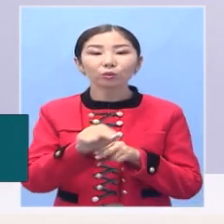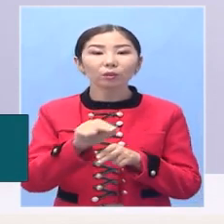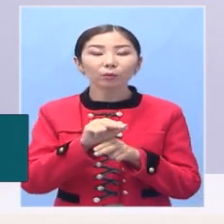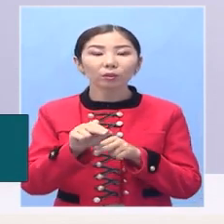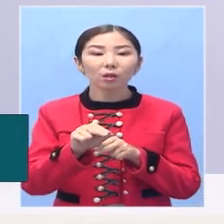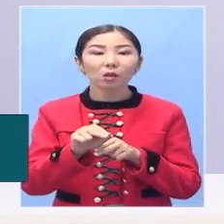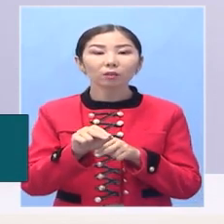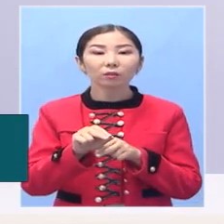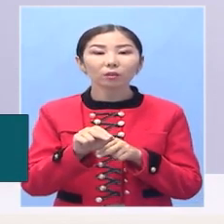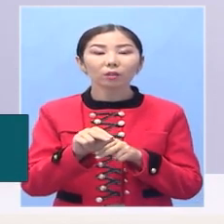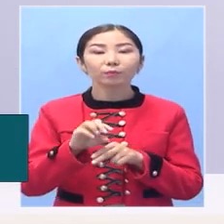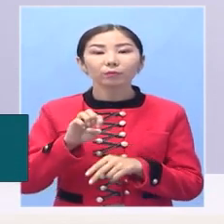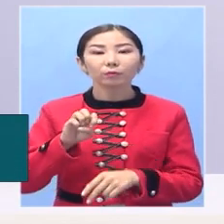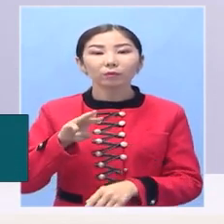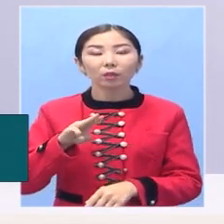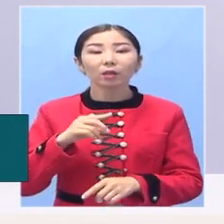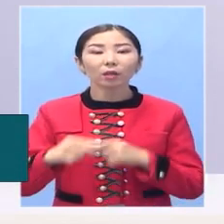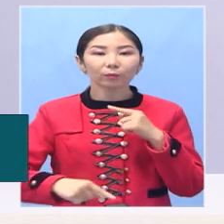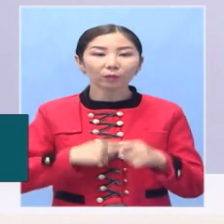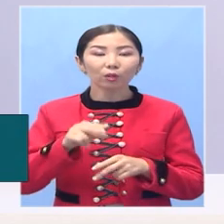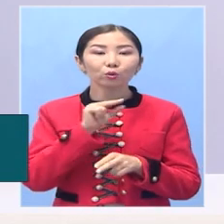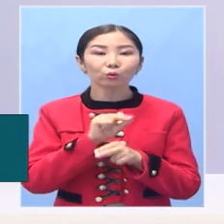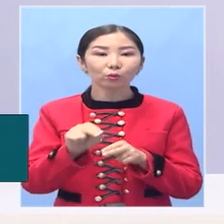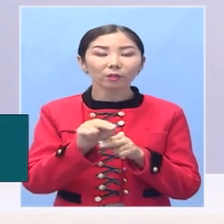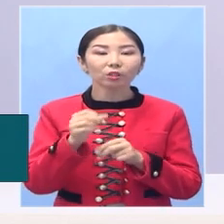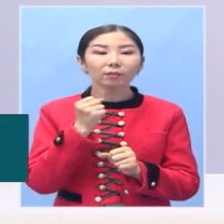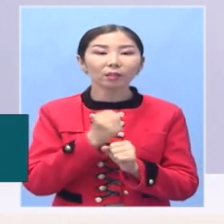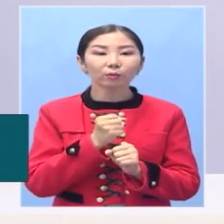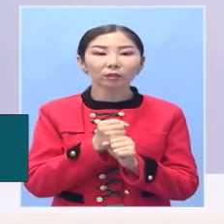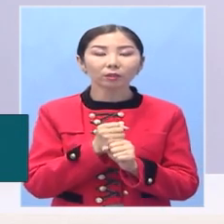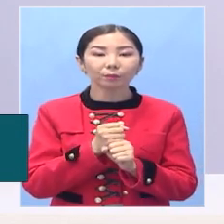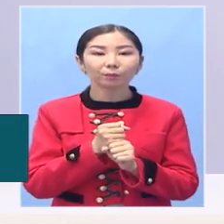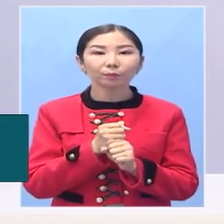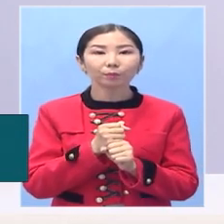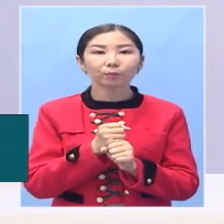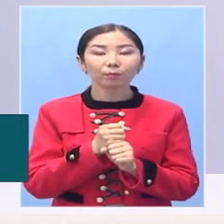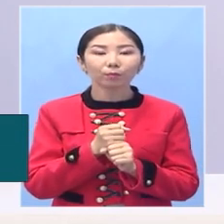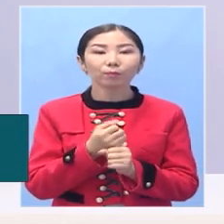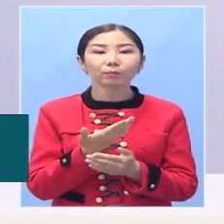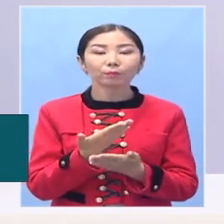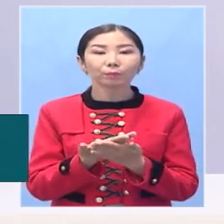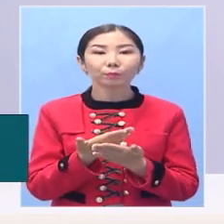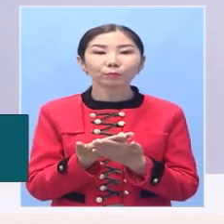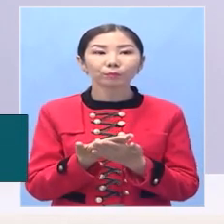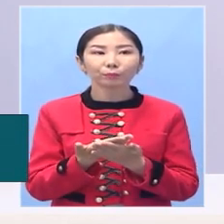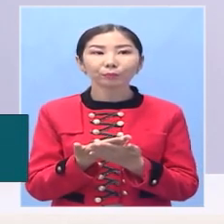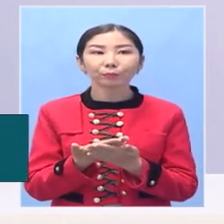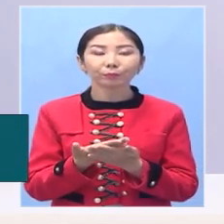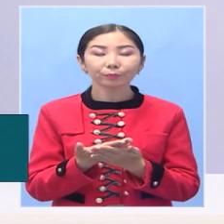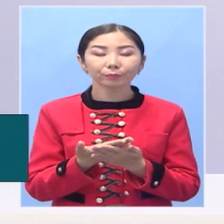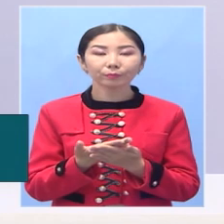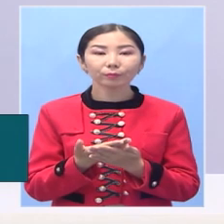дворов, текущий ағымдағы жөндеумен жасалып отырған, ол жерде технадзор болмайды. Ағымдағы жөндеуге технадзор